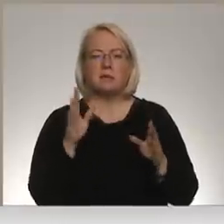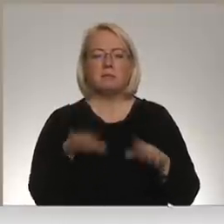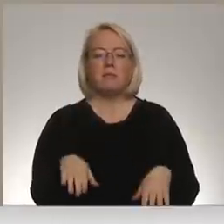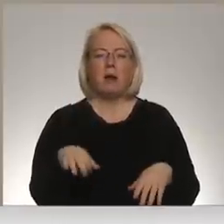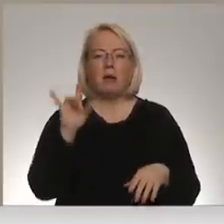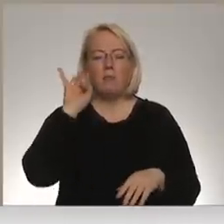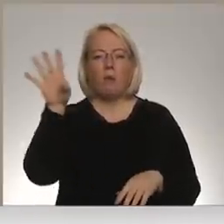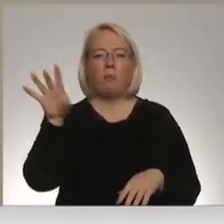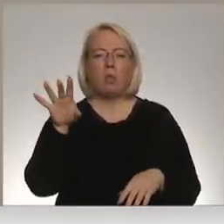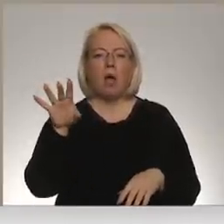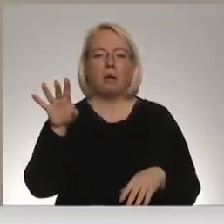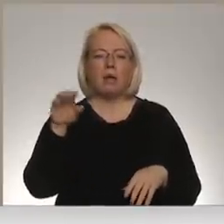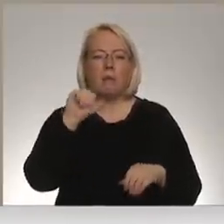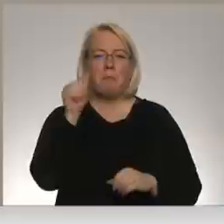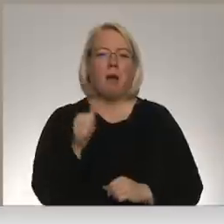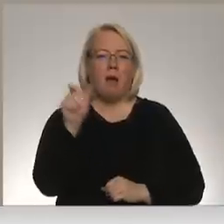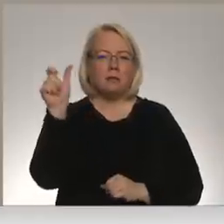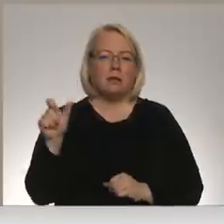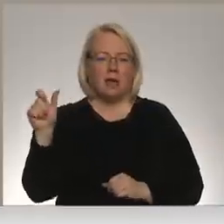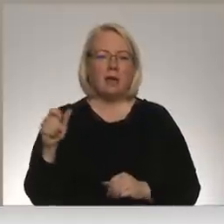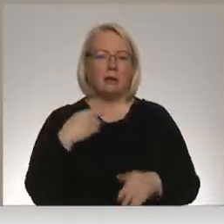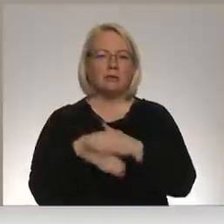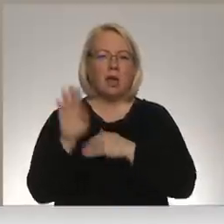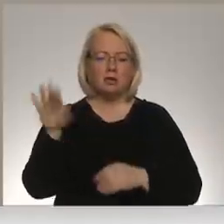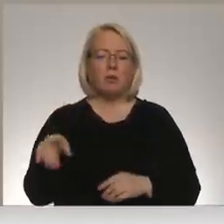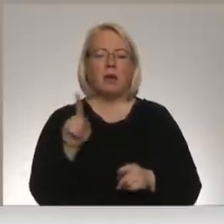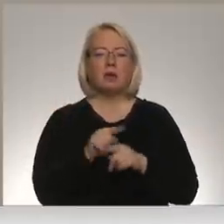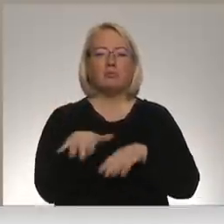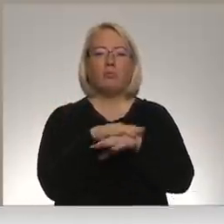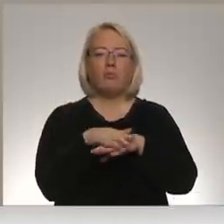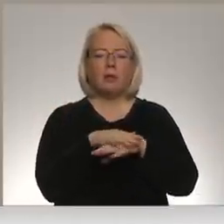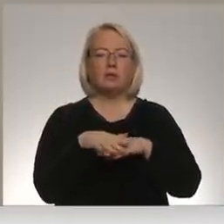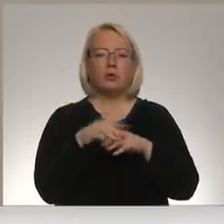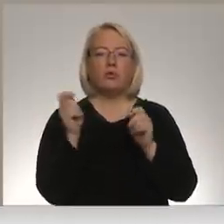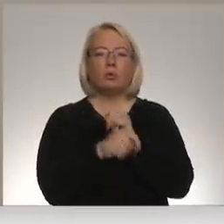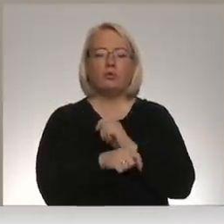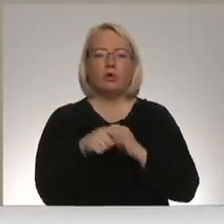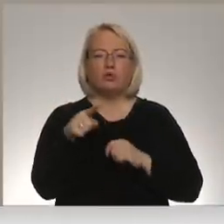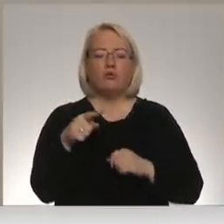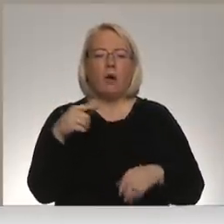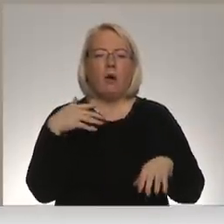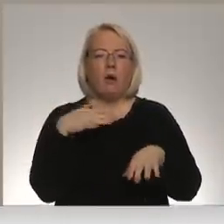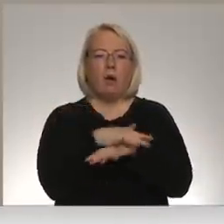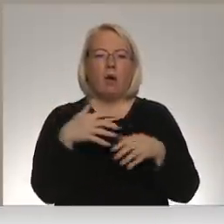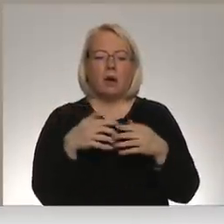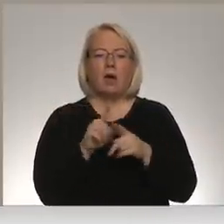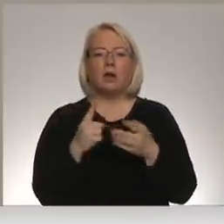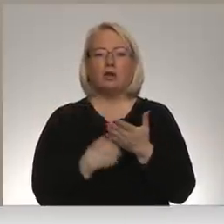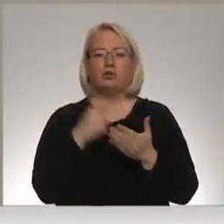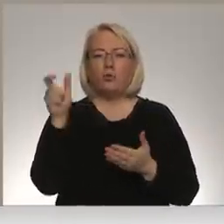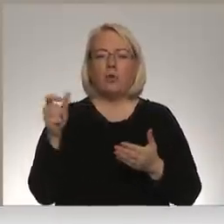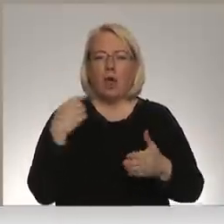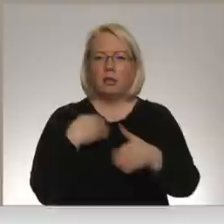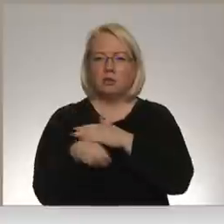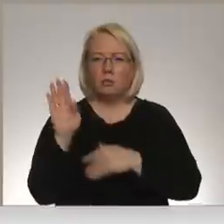māksliniekiem, kas ir aizbraukuši un kas ir publiski izteikuši nosodījumu šai agresijai. Mēs redzam, ka žurnālisti dodās projām. Mēs redzam,